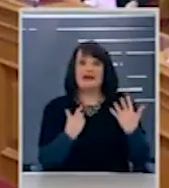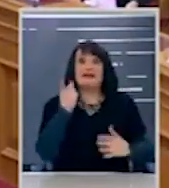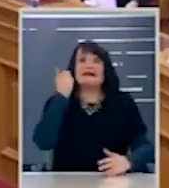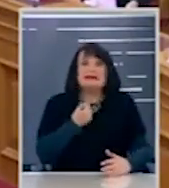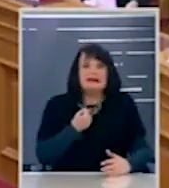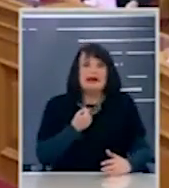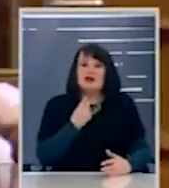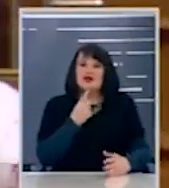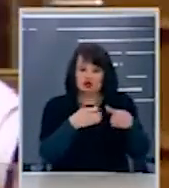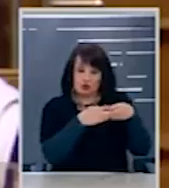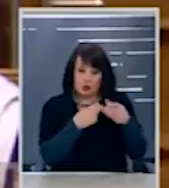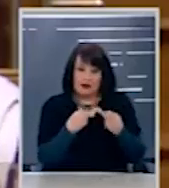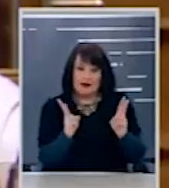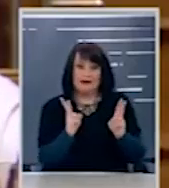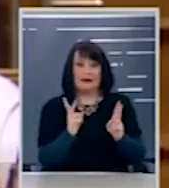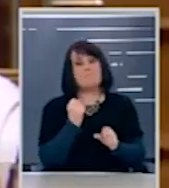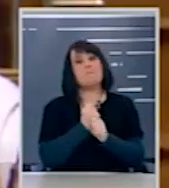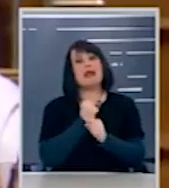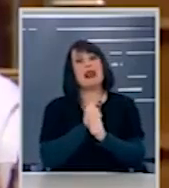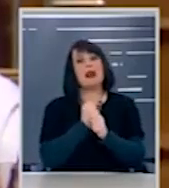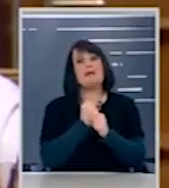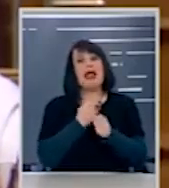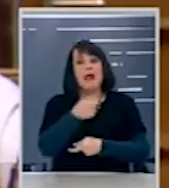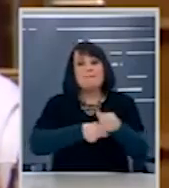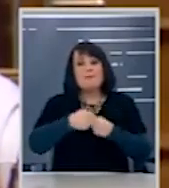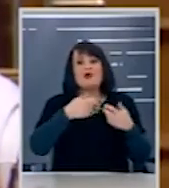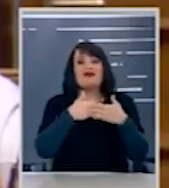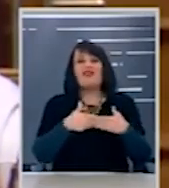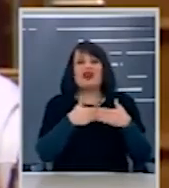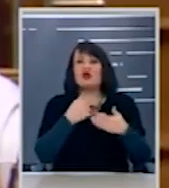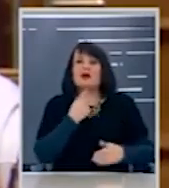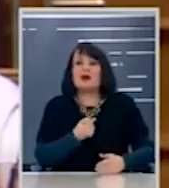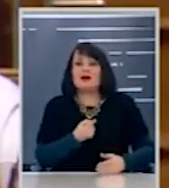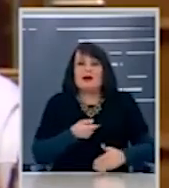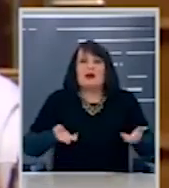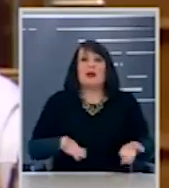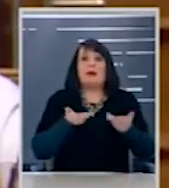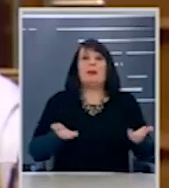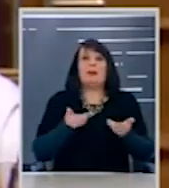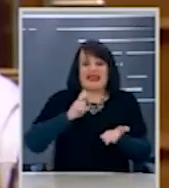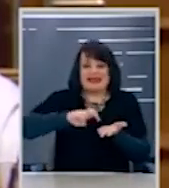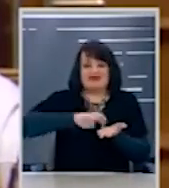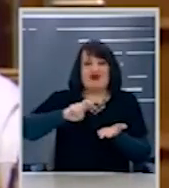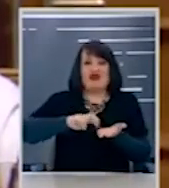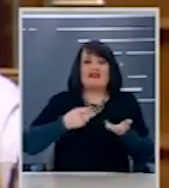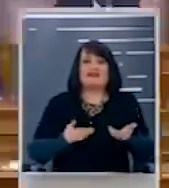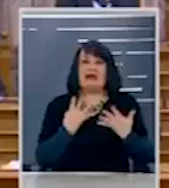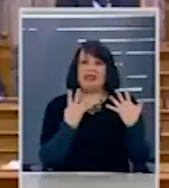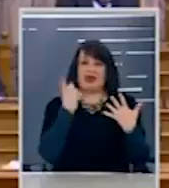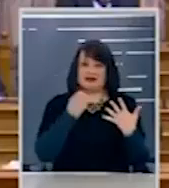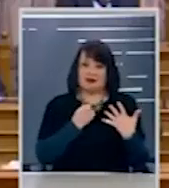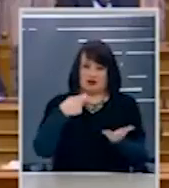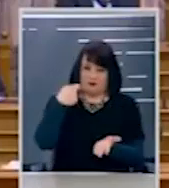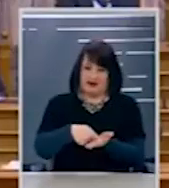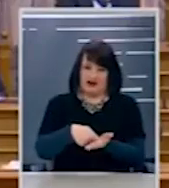77% των ελεύθερων επαγγελματιών εμπόρων βιοτεχνών ελαφρύνεται από τις εισφορές. Το 9%